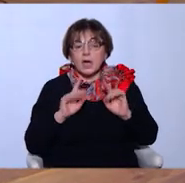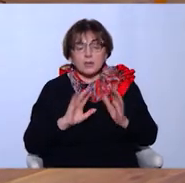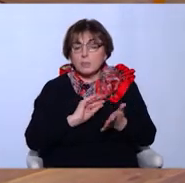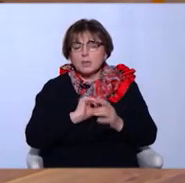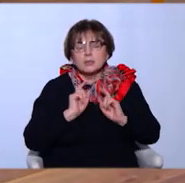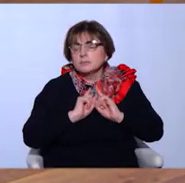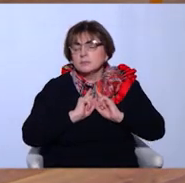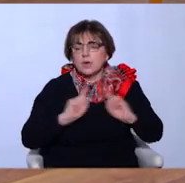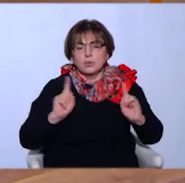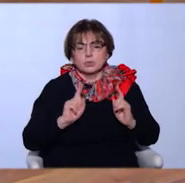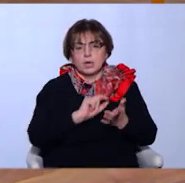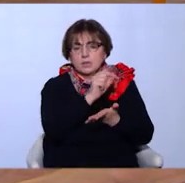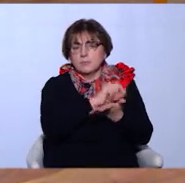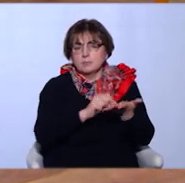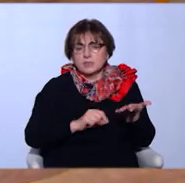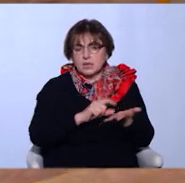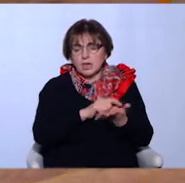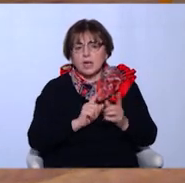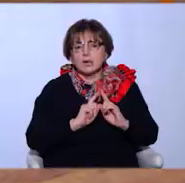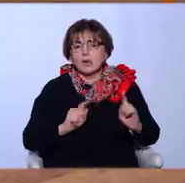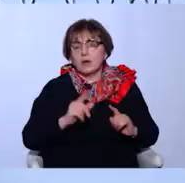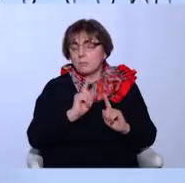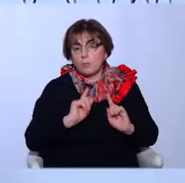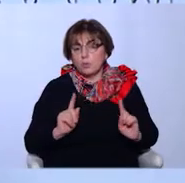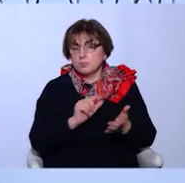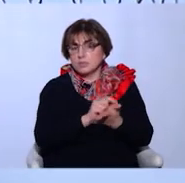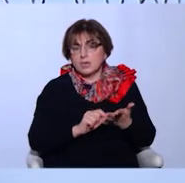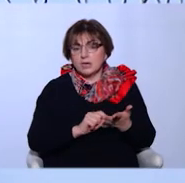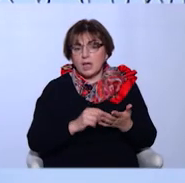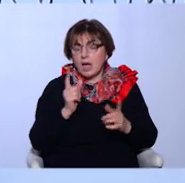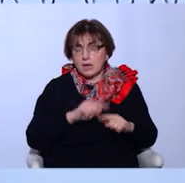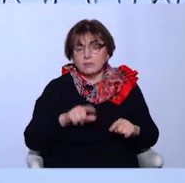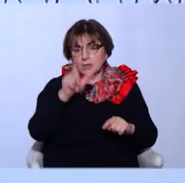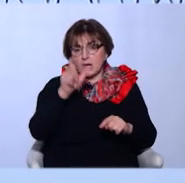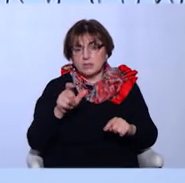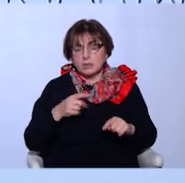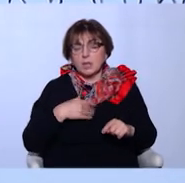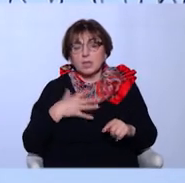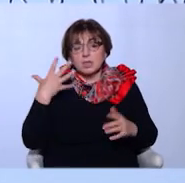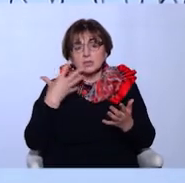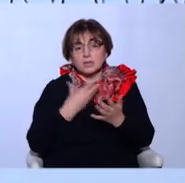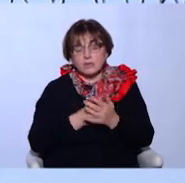მწერალი, საოცარი ადამიანი. ახლა კი ჩვენი თავის შინაარს მივყვეთ.